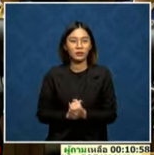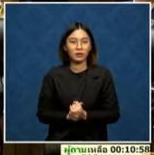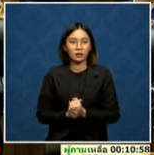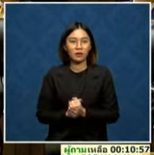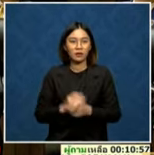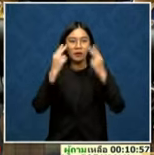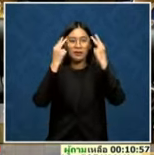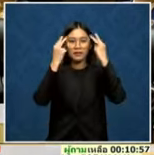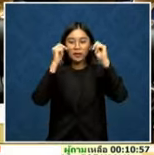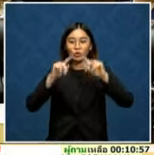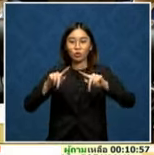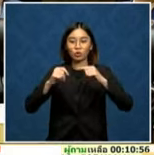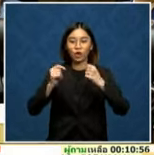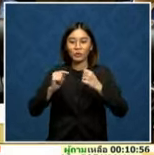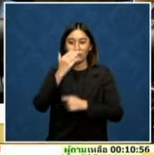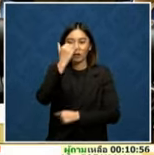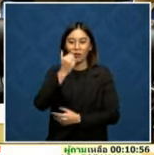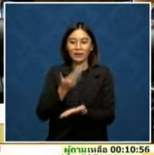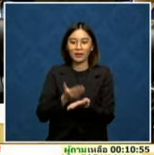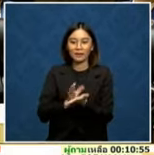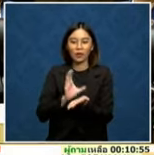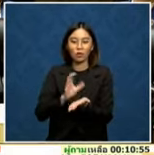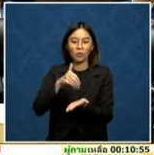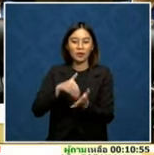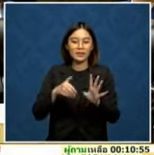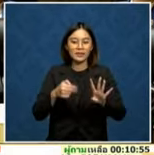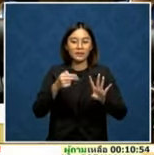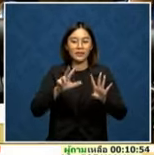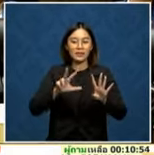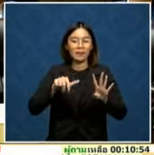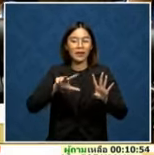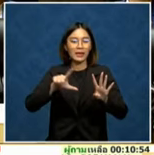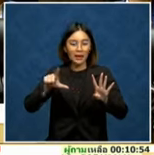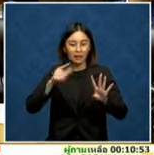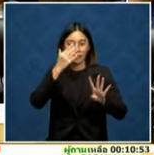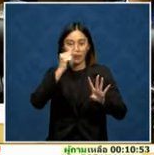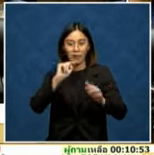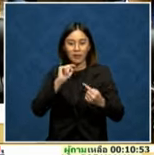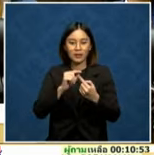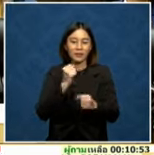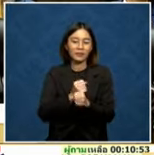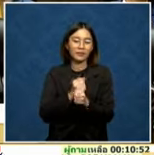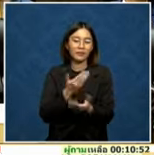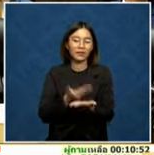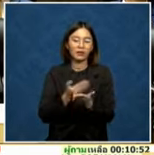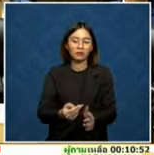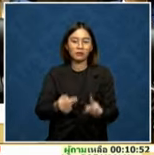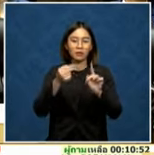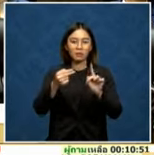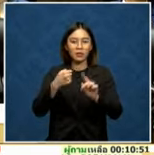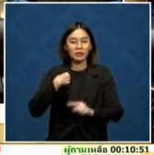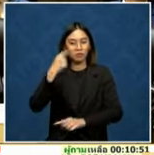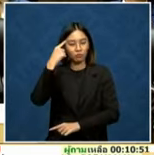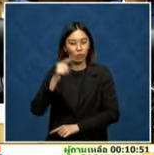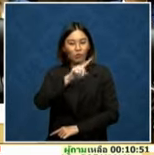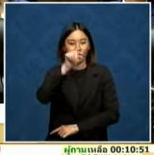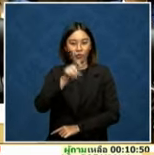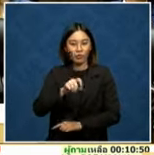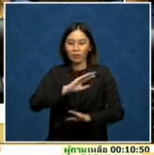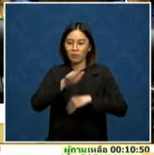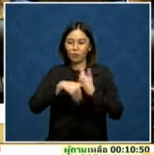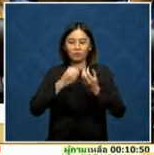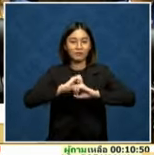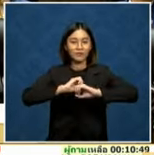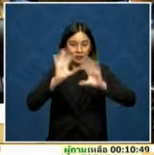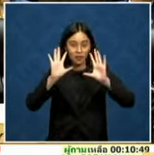านนายกตอบว่า เพระต้ใช้งบกลาง 4,300,000านบาทเพื่ที่ทำ Digital Wallet ก็ทำให้ปิศนาทุอย่างกระจ่าง